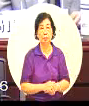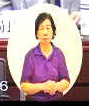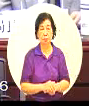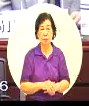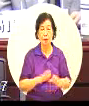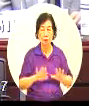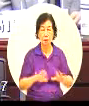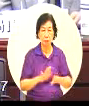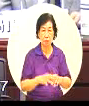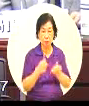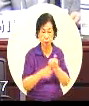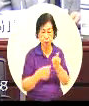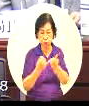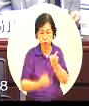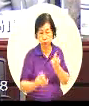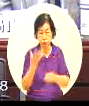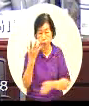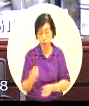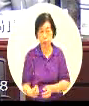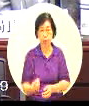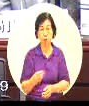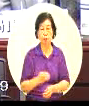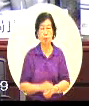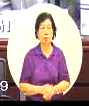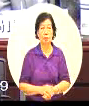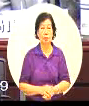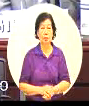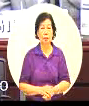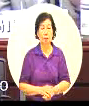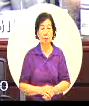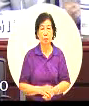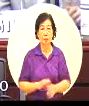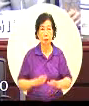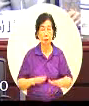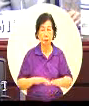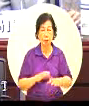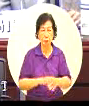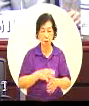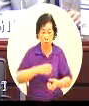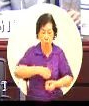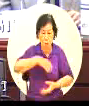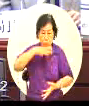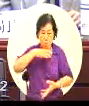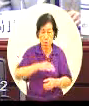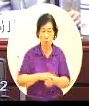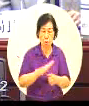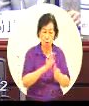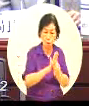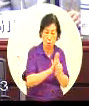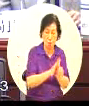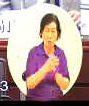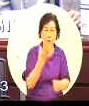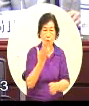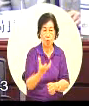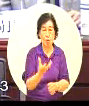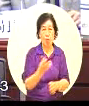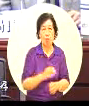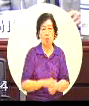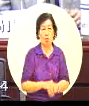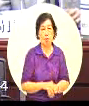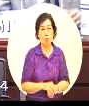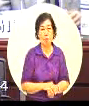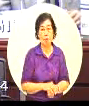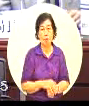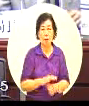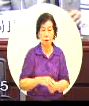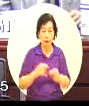子化，然后又是很多长辈我们要服务的对象，哦，我们服务品